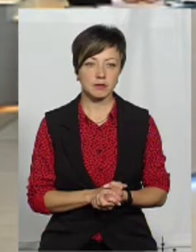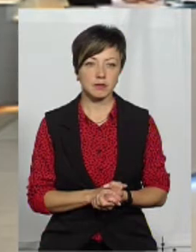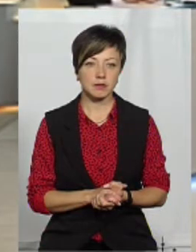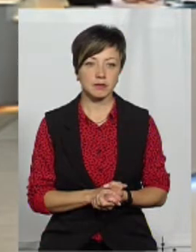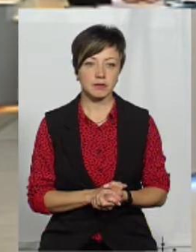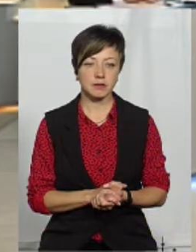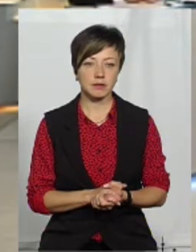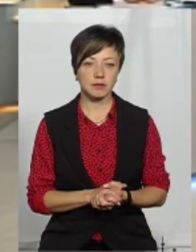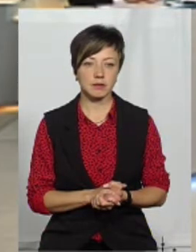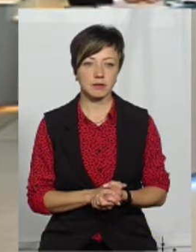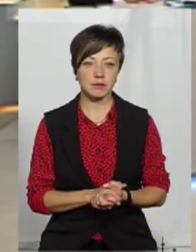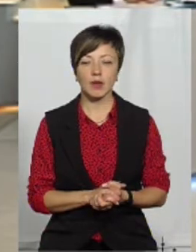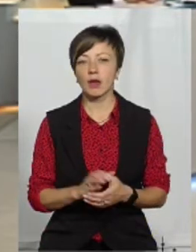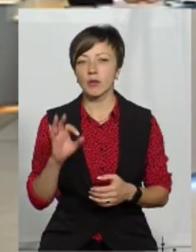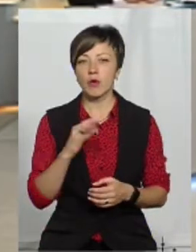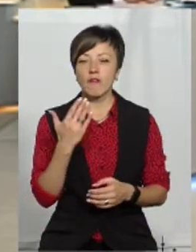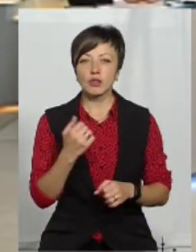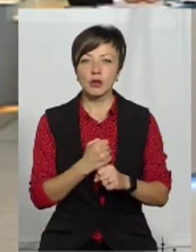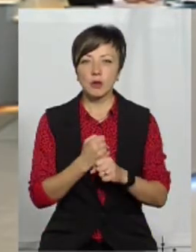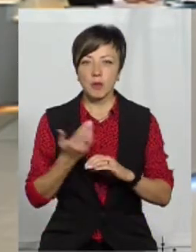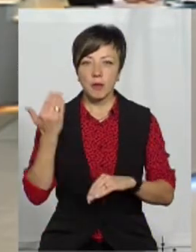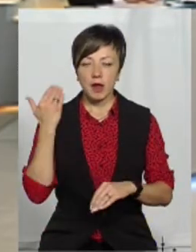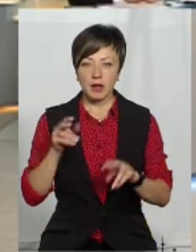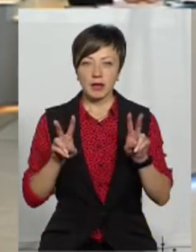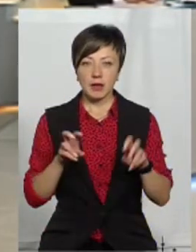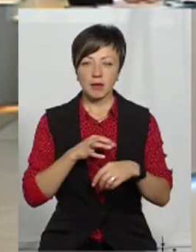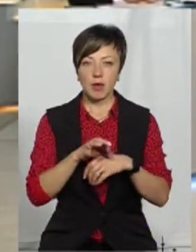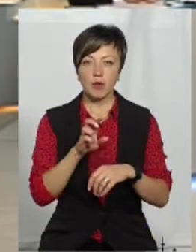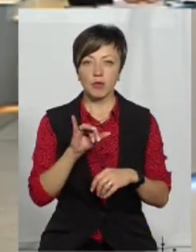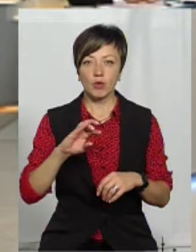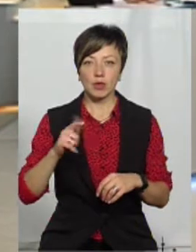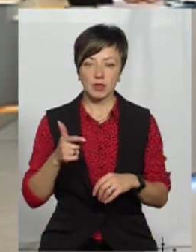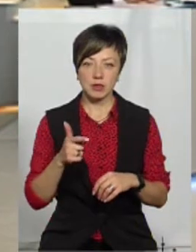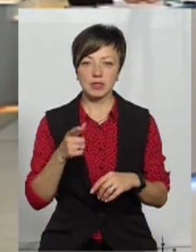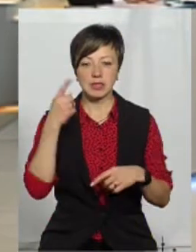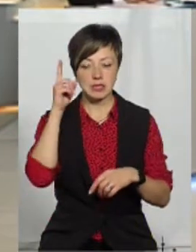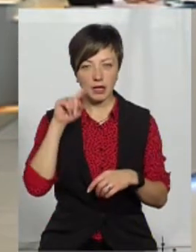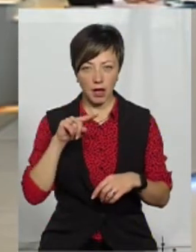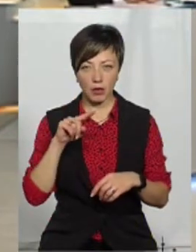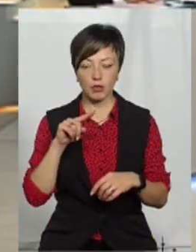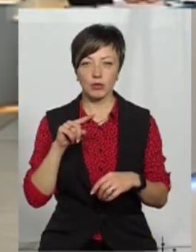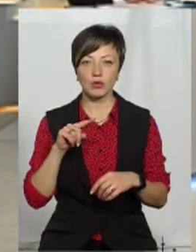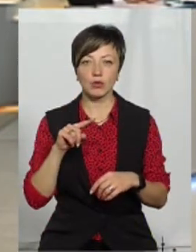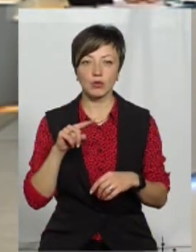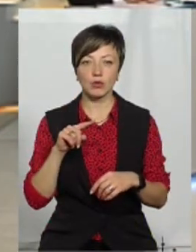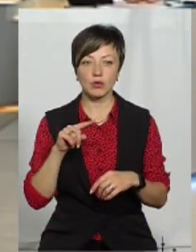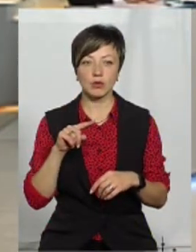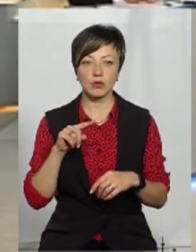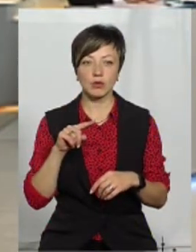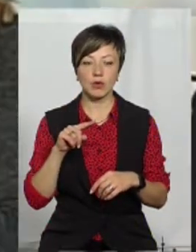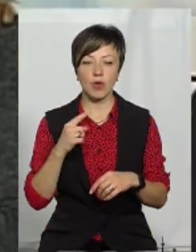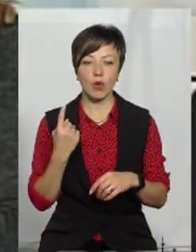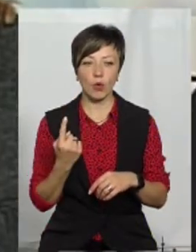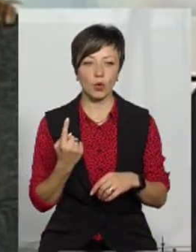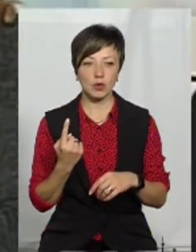Дякую. Про вашу роботу стосовно от попередньої теми булінгу, я знаю, з неофіційних джерел, з безпосередніх, тому що ряд